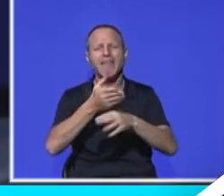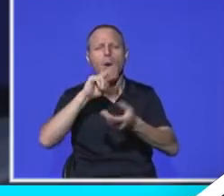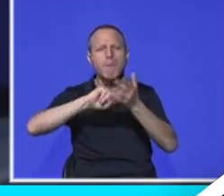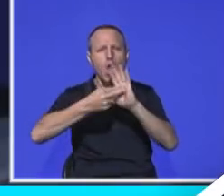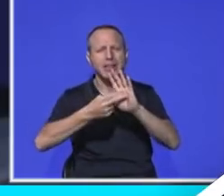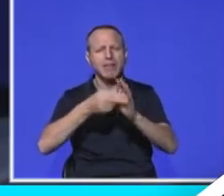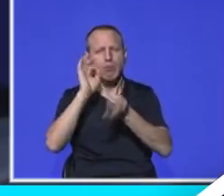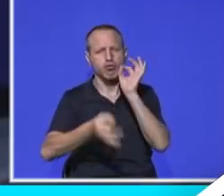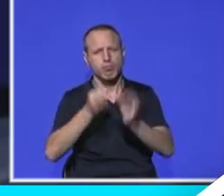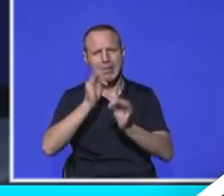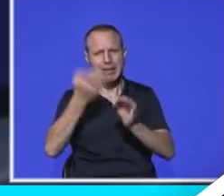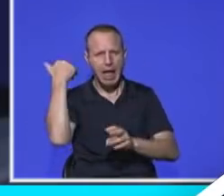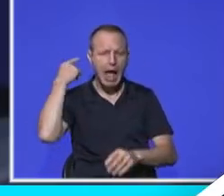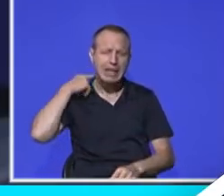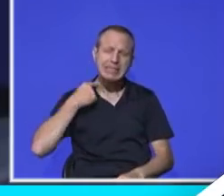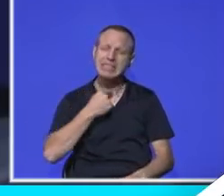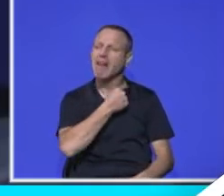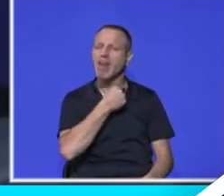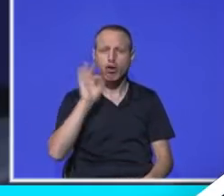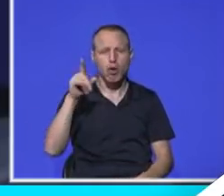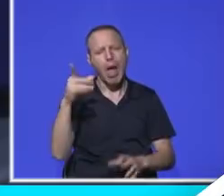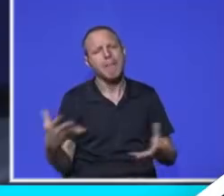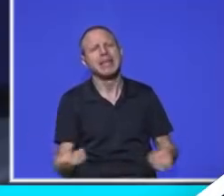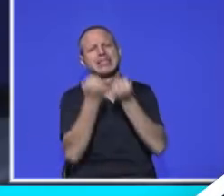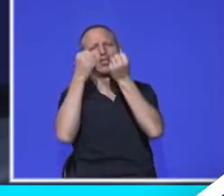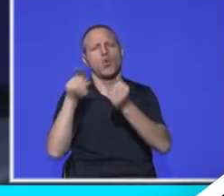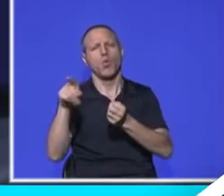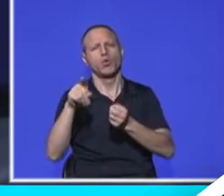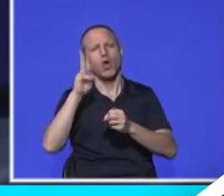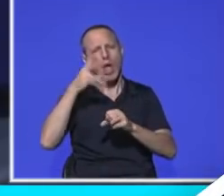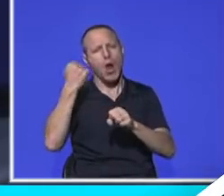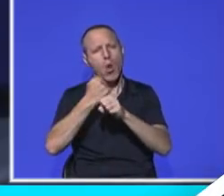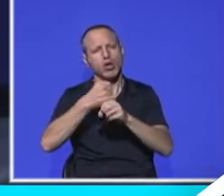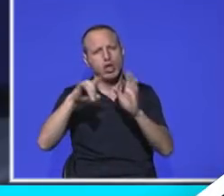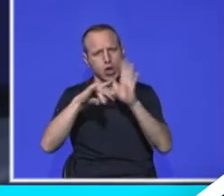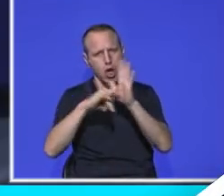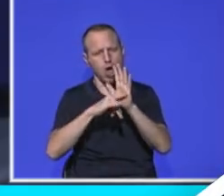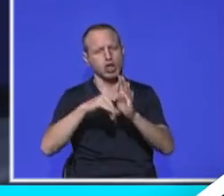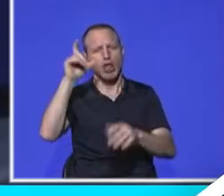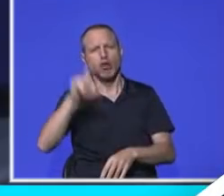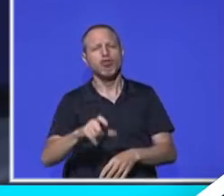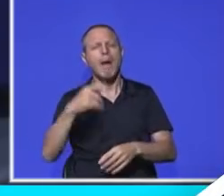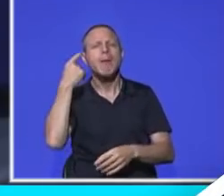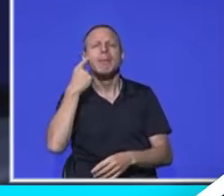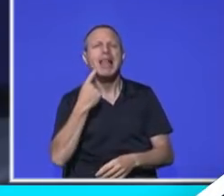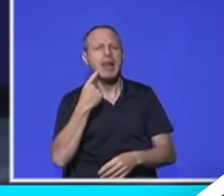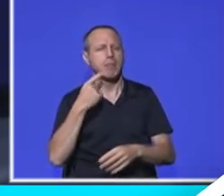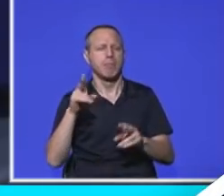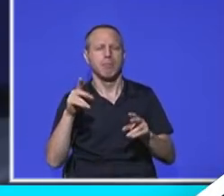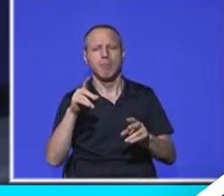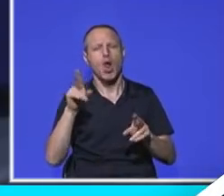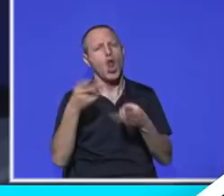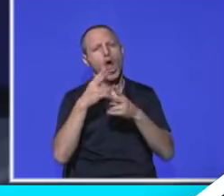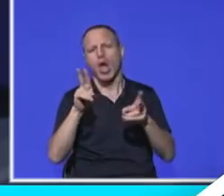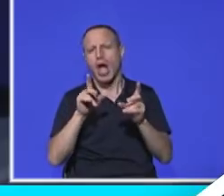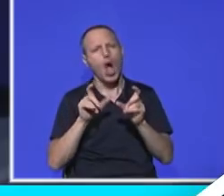על צווארו, הם חילצו אותו. הם יכלו להעביר חוק שנאשם בפלילים, לא יכול להתמודד לראשות הממשלה, והם לא עשו את זה. הם מעדיפים